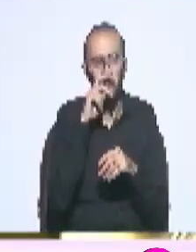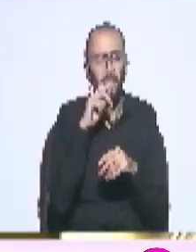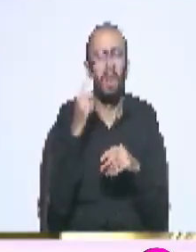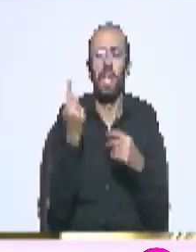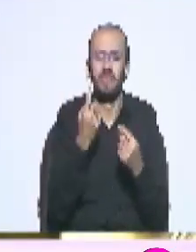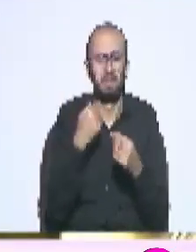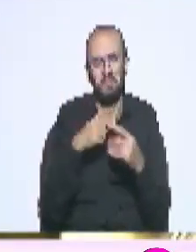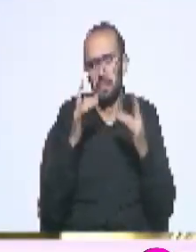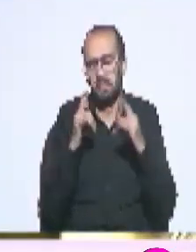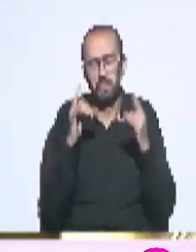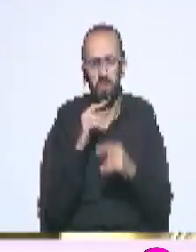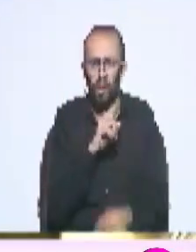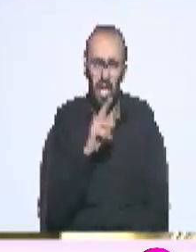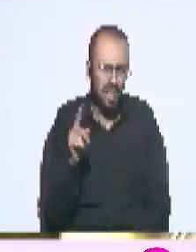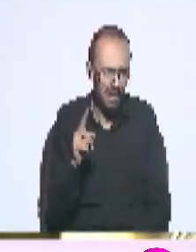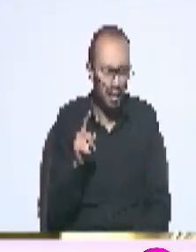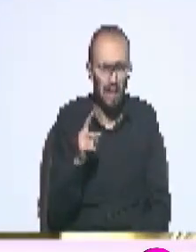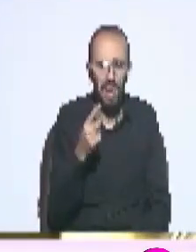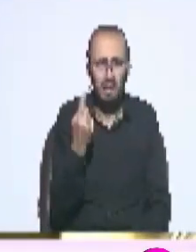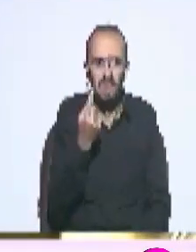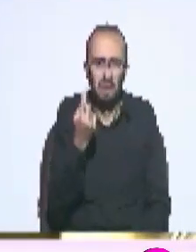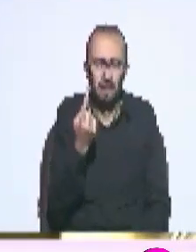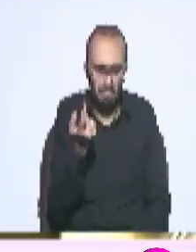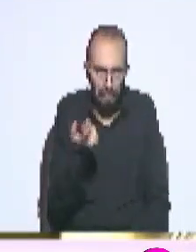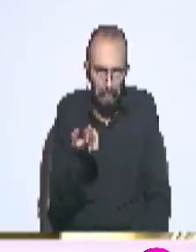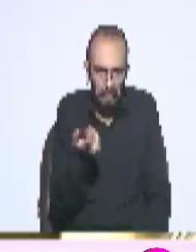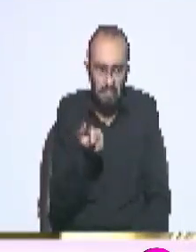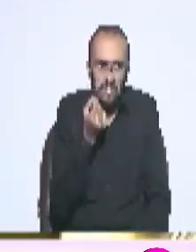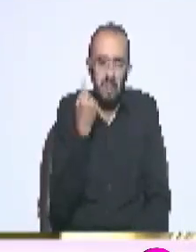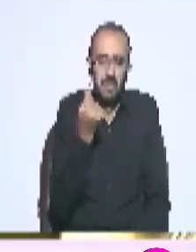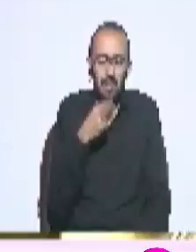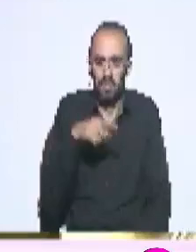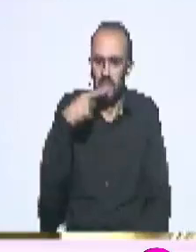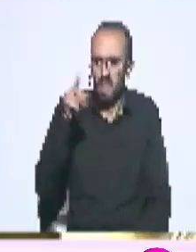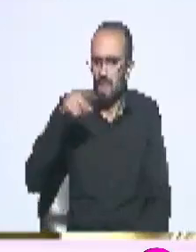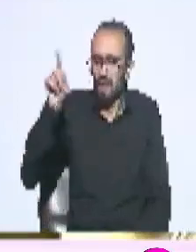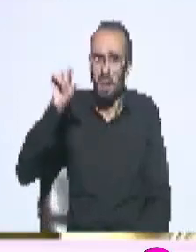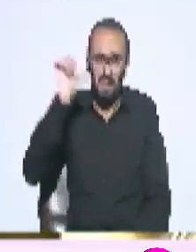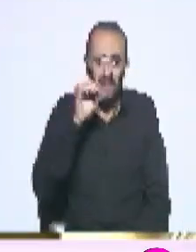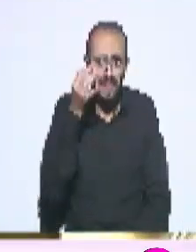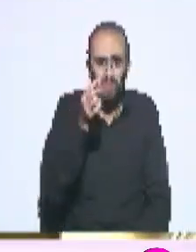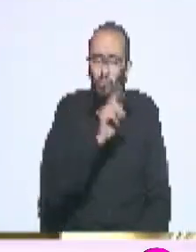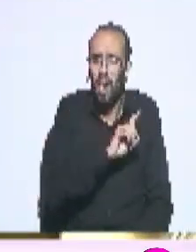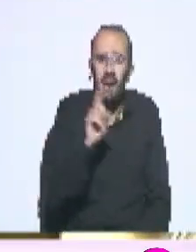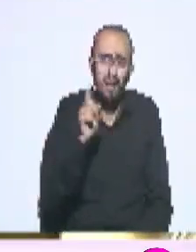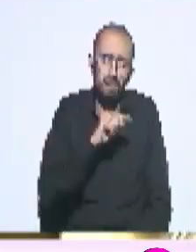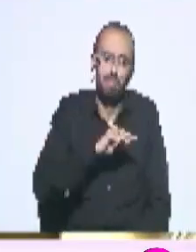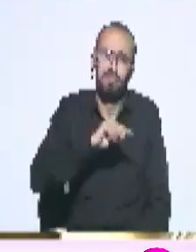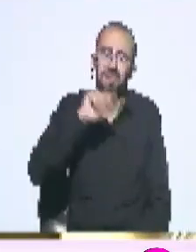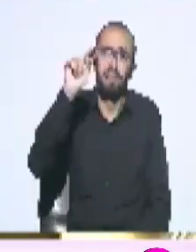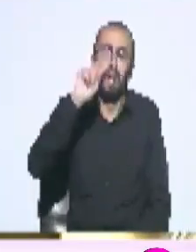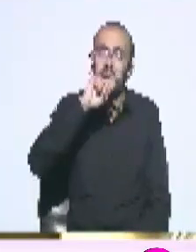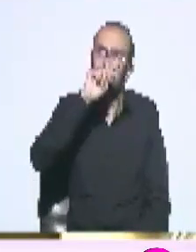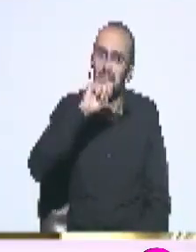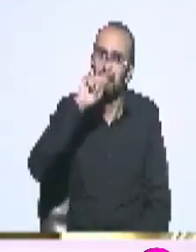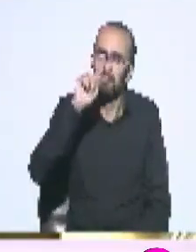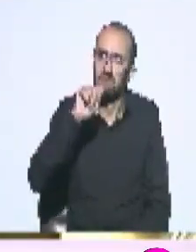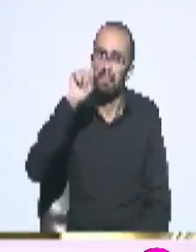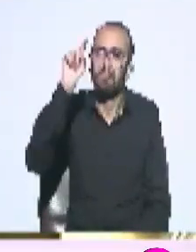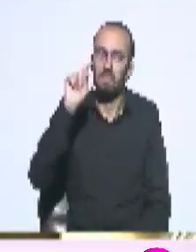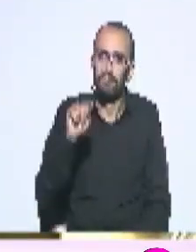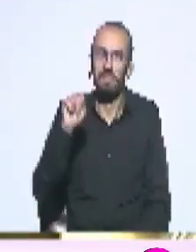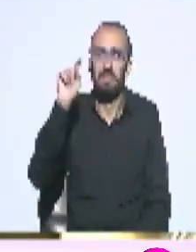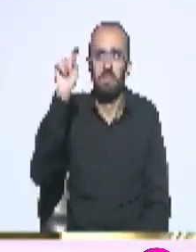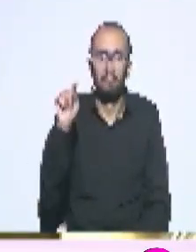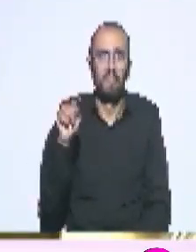اعيش من غير ما اغلط ومش طبيعي برض ان انا ابقى بحقق انجازات بس من غير مافشل في ولا حاجه فده عادي جدا احنا بقى